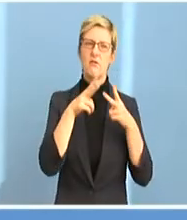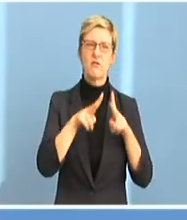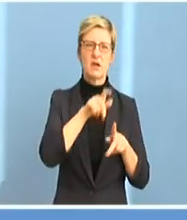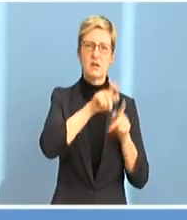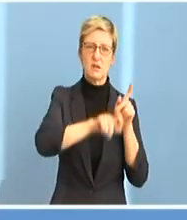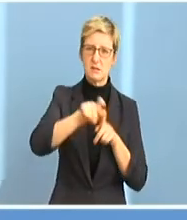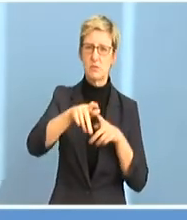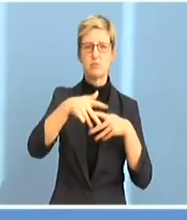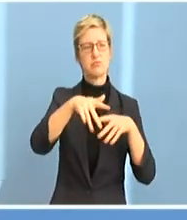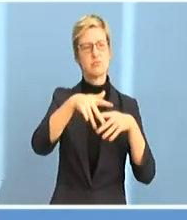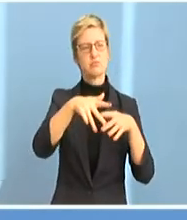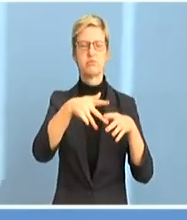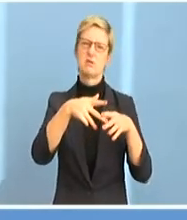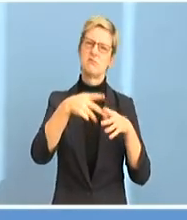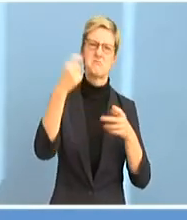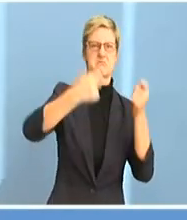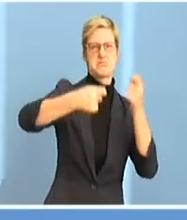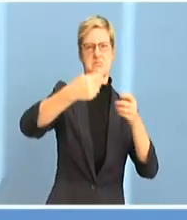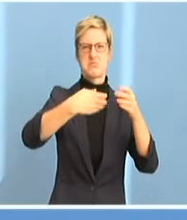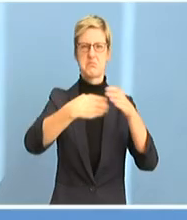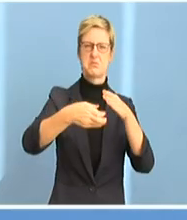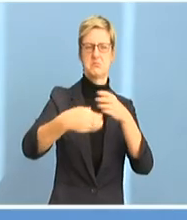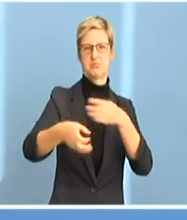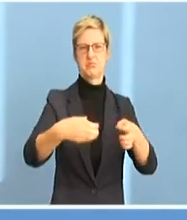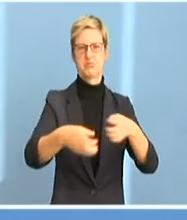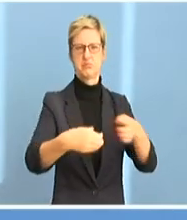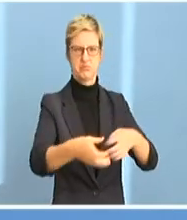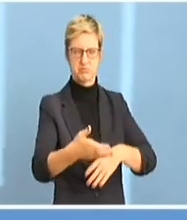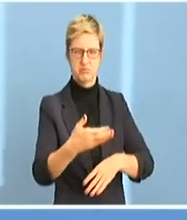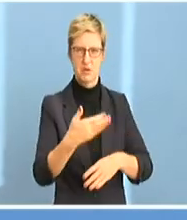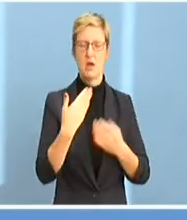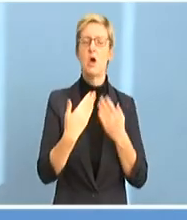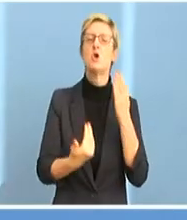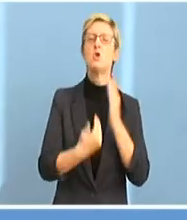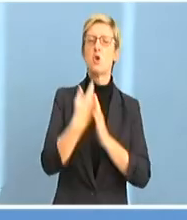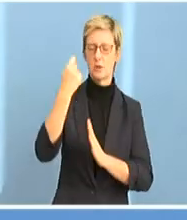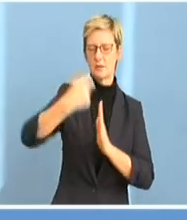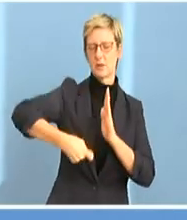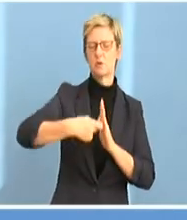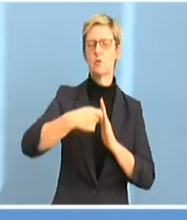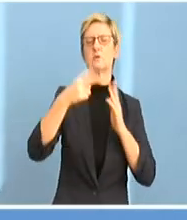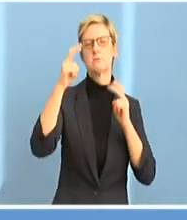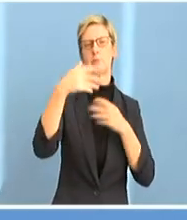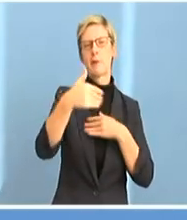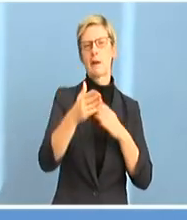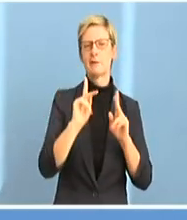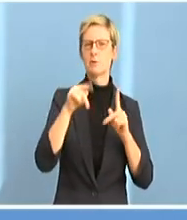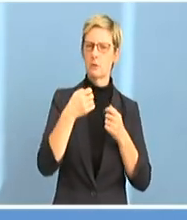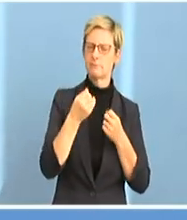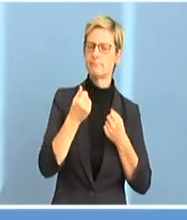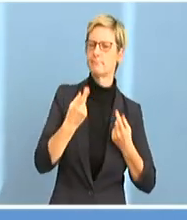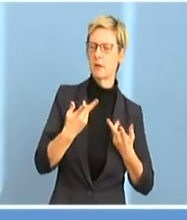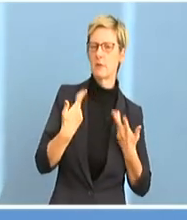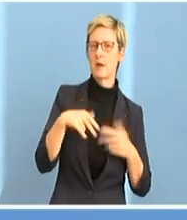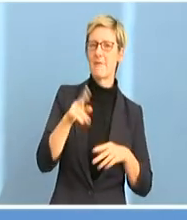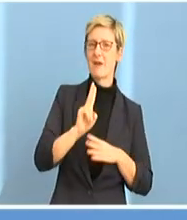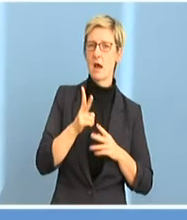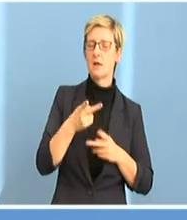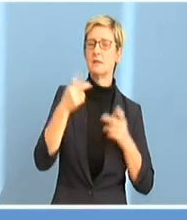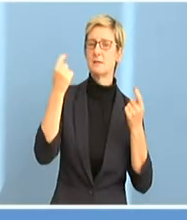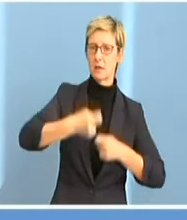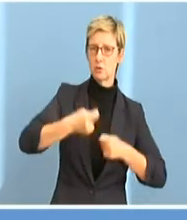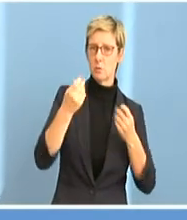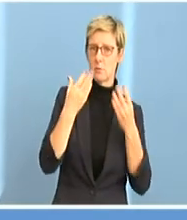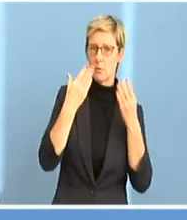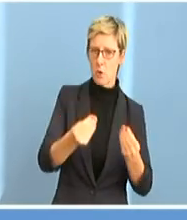Demonstranten. Ich habe vorgeschlagen, dass wir ein neues Sanktionspaket bereits auf den Weg bringen und dass zu den Personen, die dann sanktioniert werden sollen, auch